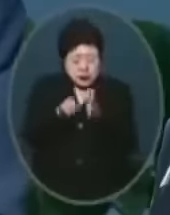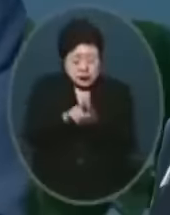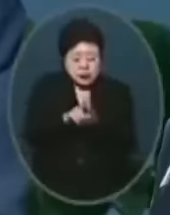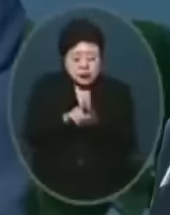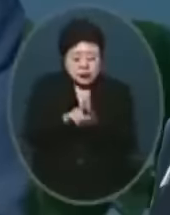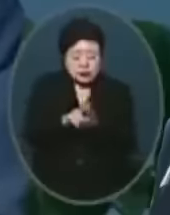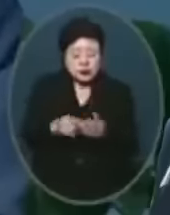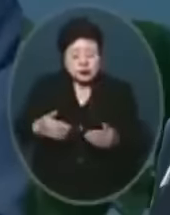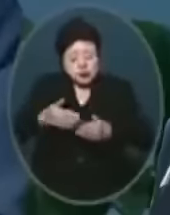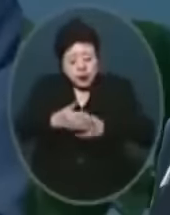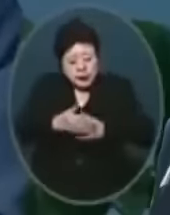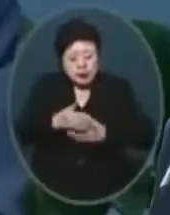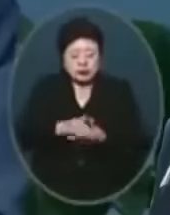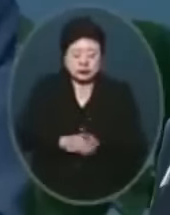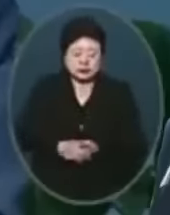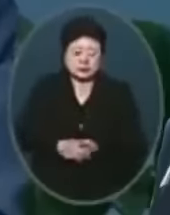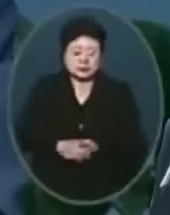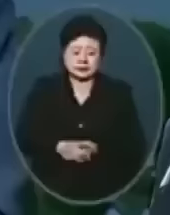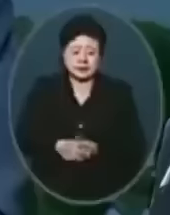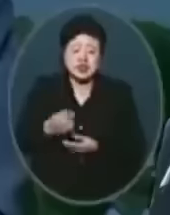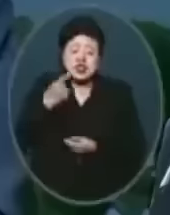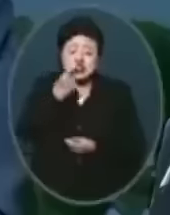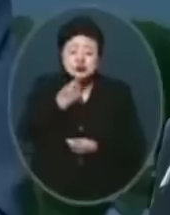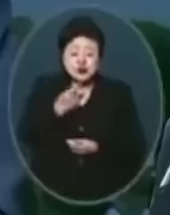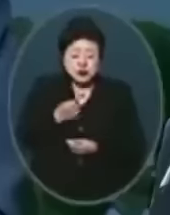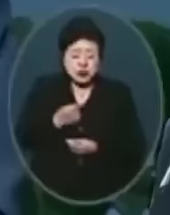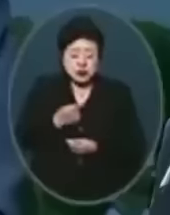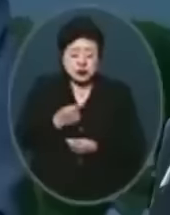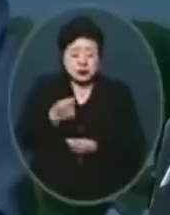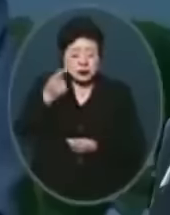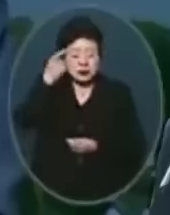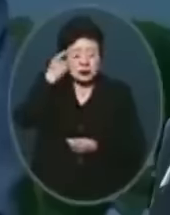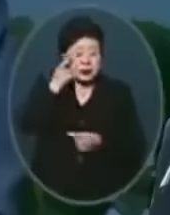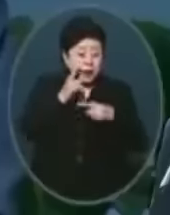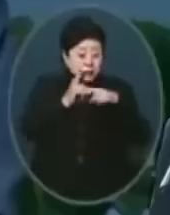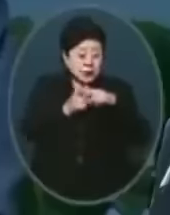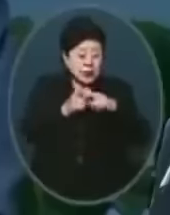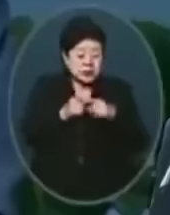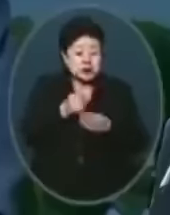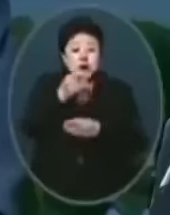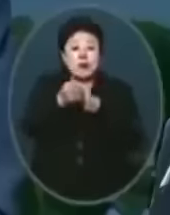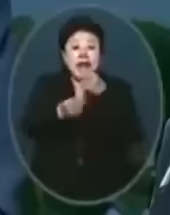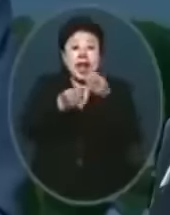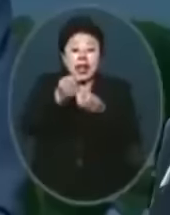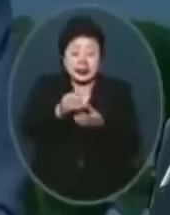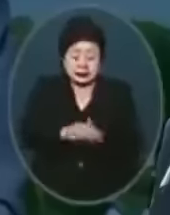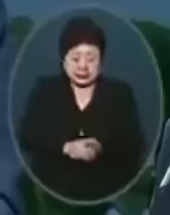믿음을 품어야 되고 입술로 긍정적 고백을 해야 됩니다.